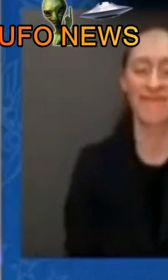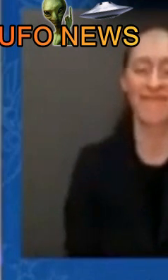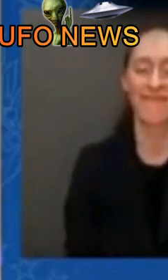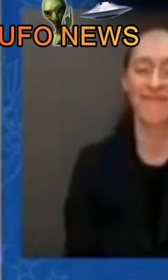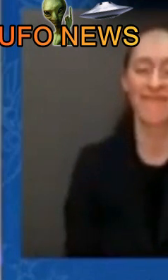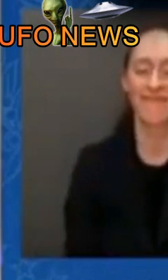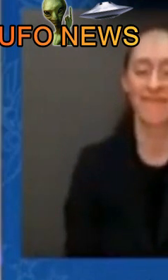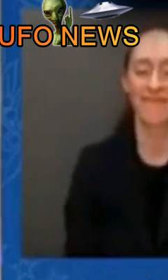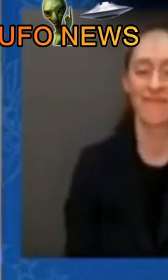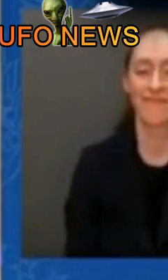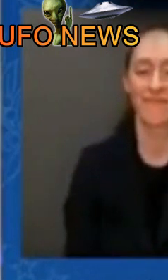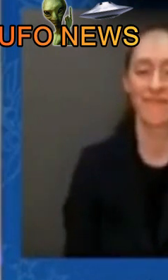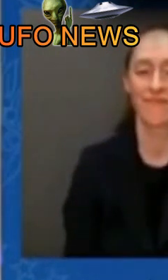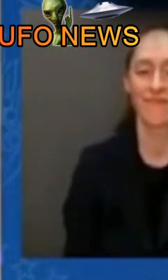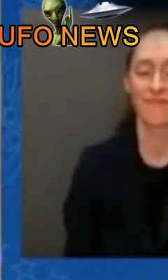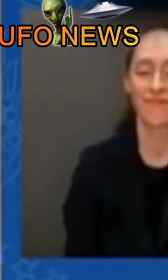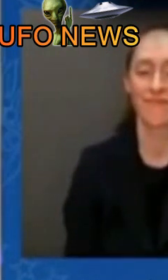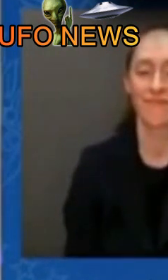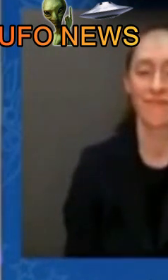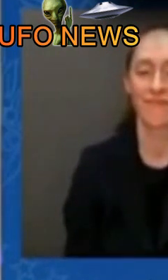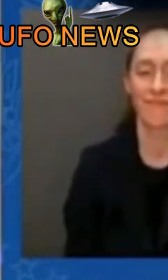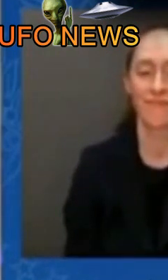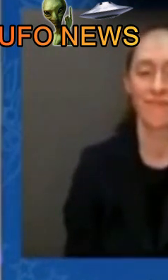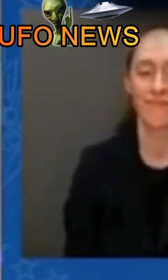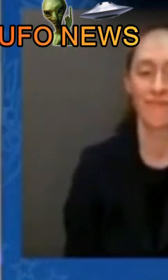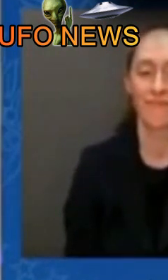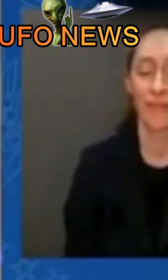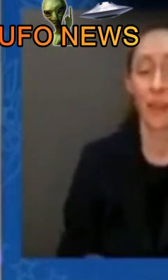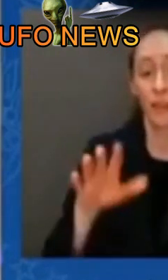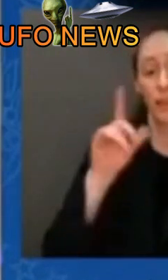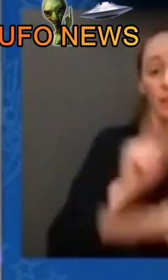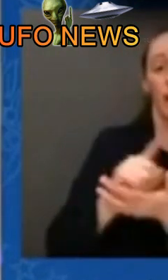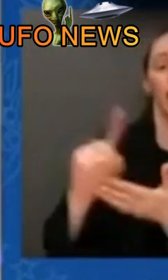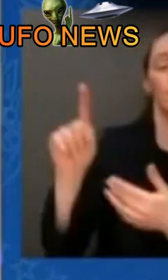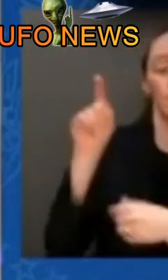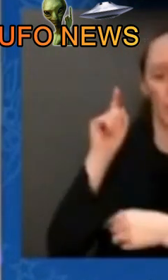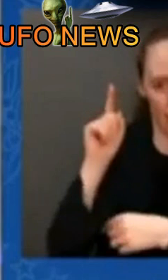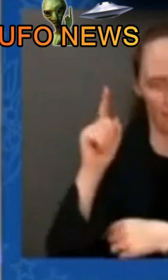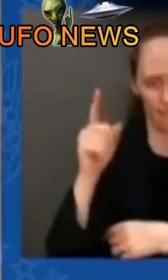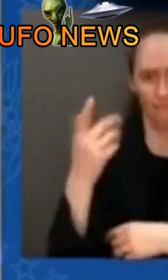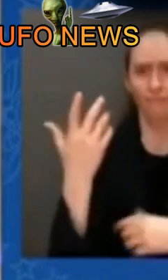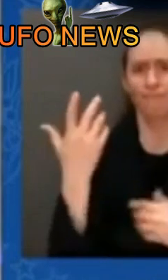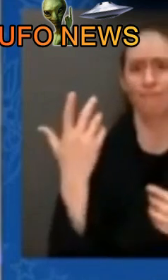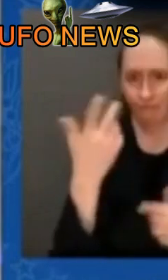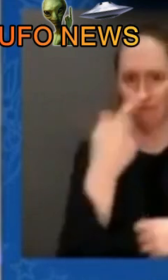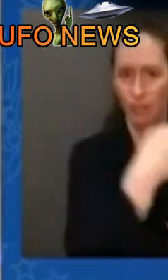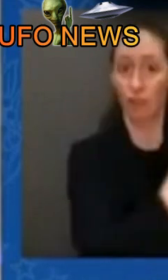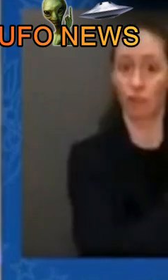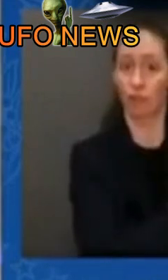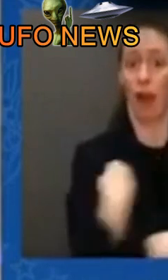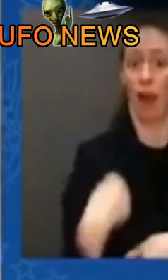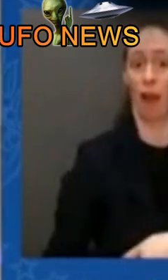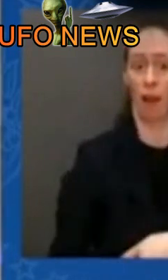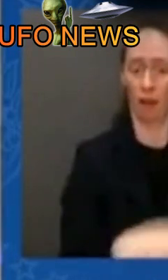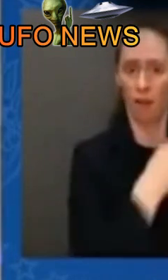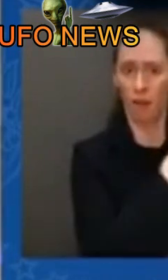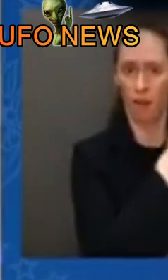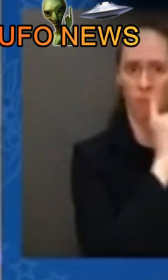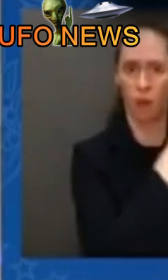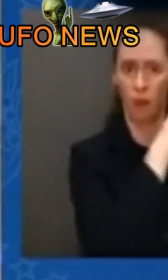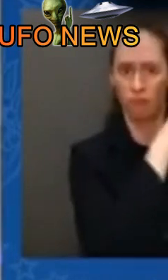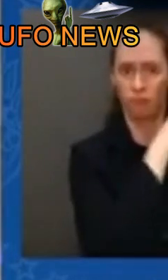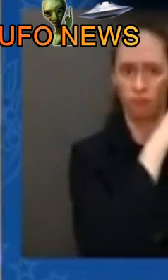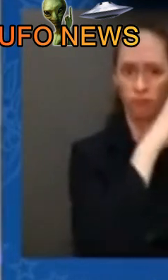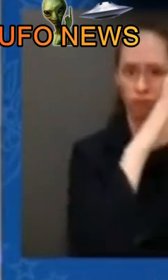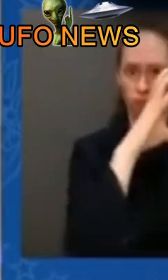Last week, in the immediate aftermath of the incursion by China's high-altitude balloon, our military, through the North